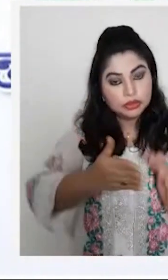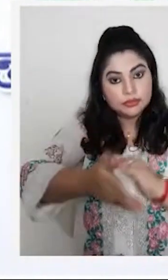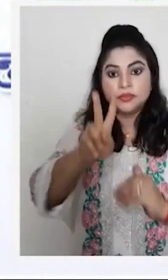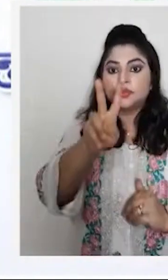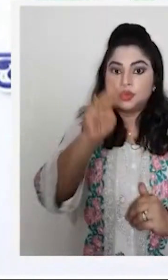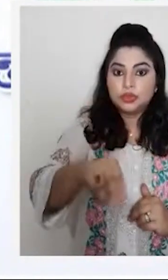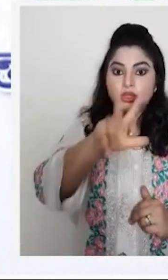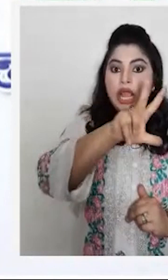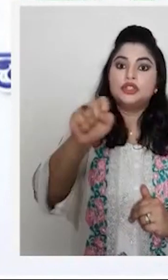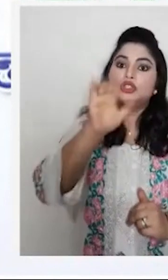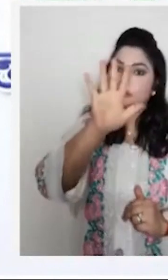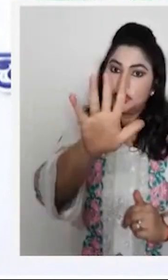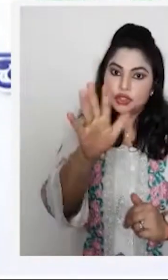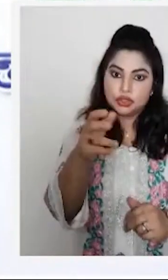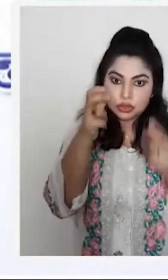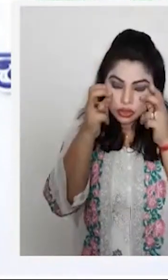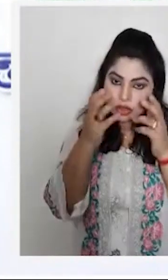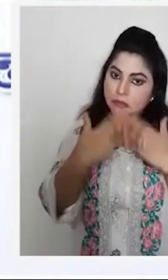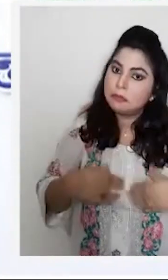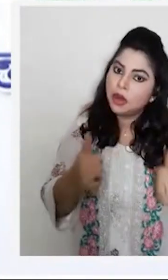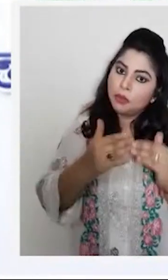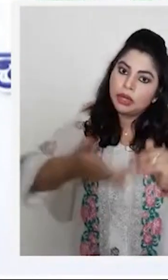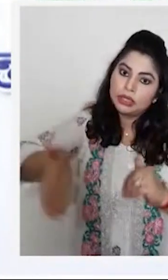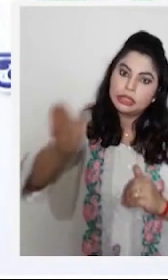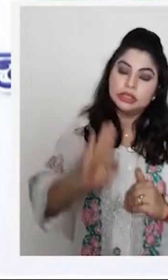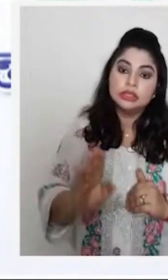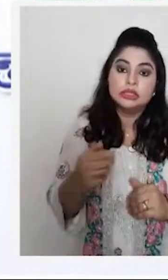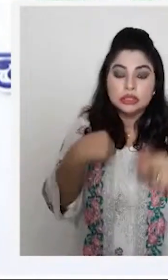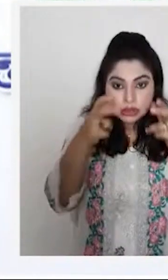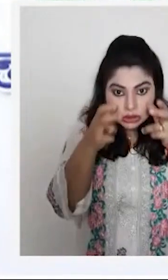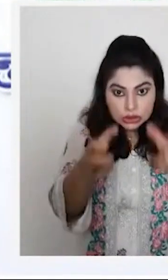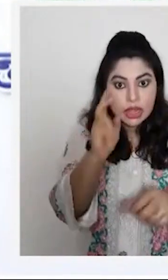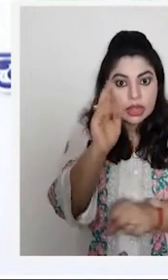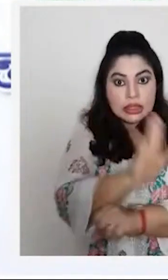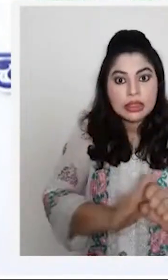ঘন্টায় কোয়ারেন্টাইন মুক্ত হয়েছেন 2,605 জন। এ পর্যন্ত ছাড় পেয়েছেন